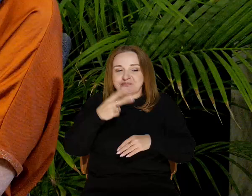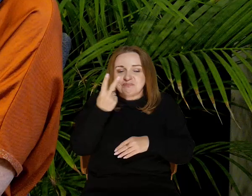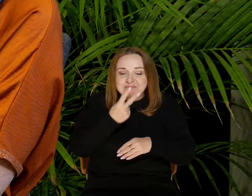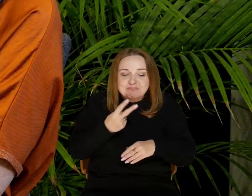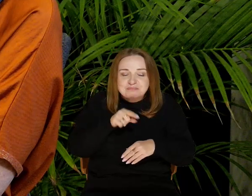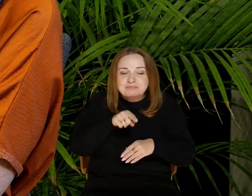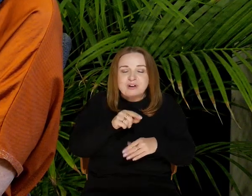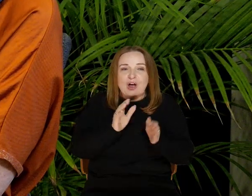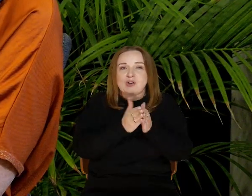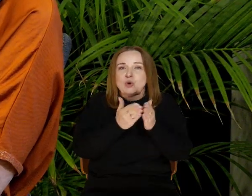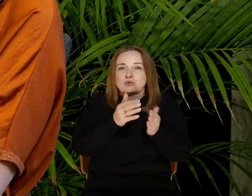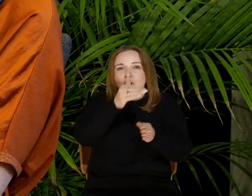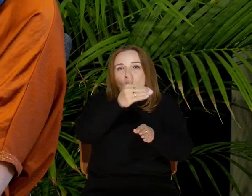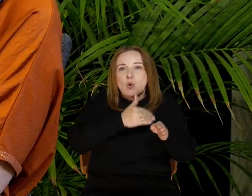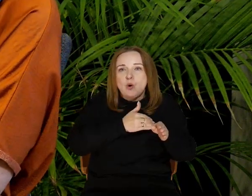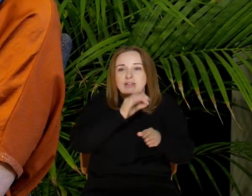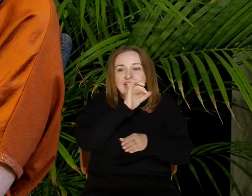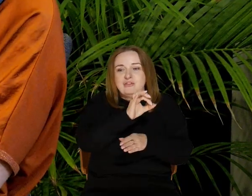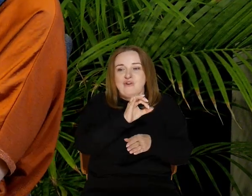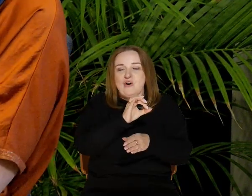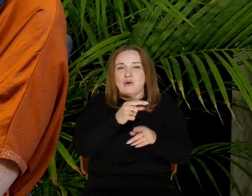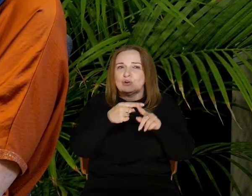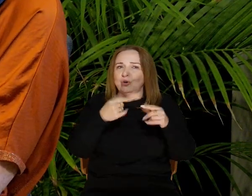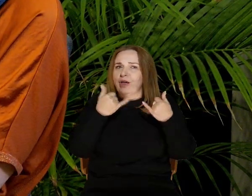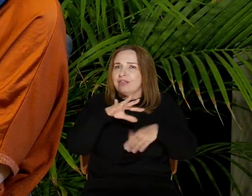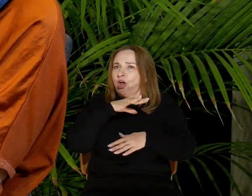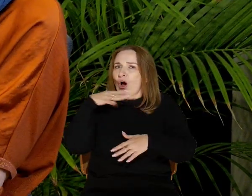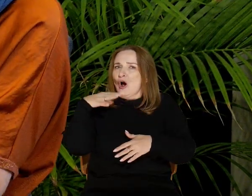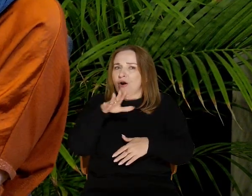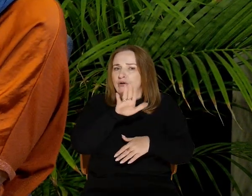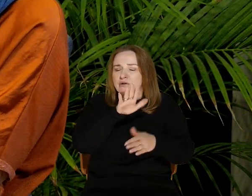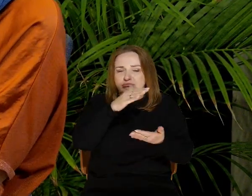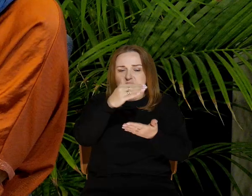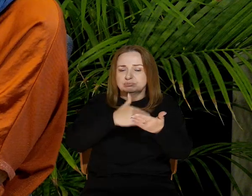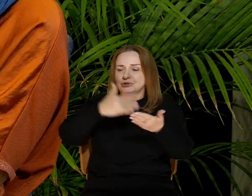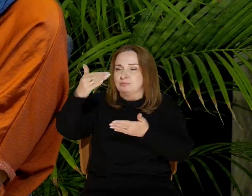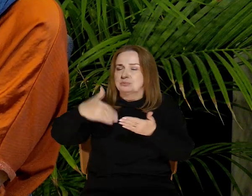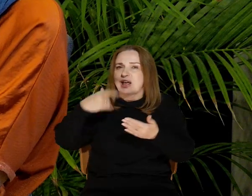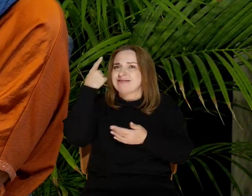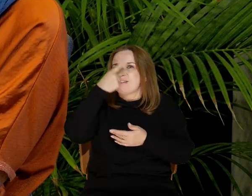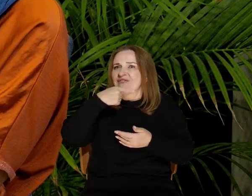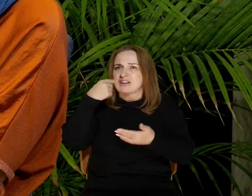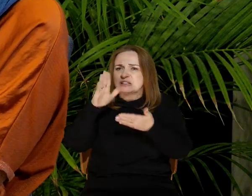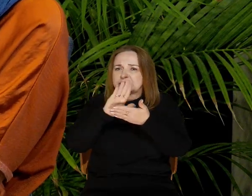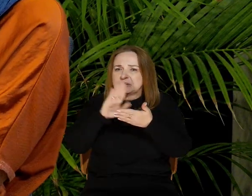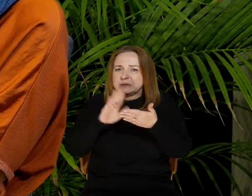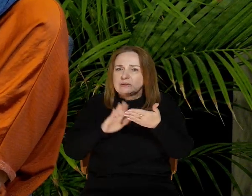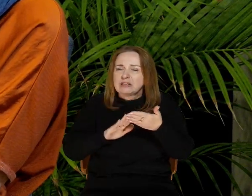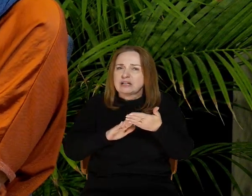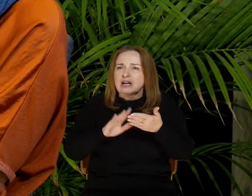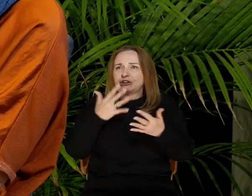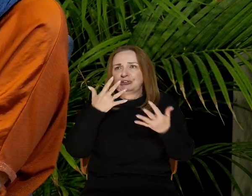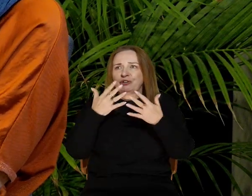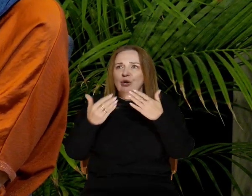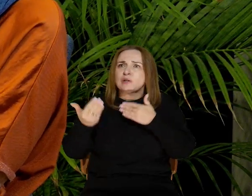książek, które są w takich niespokojnych kolorach, i te wymarzane twarze, ta właśnie przeszłość, której tu